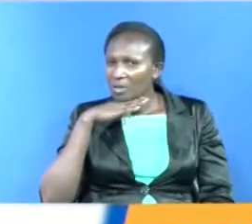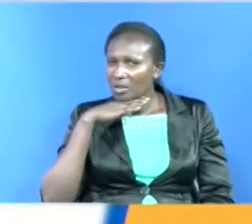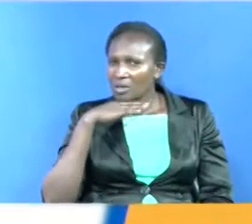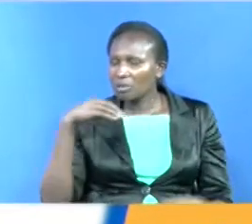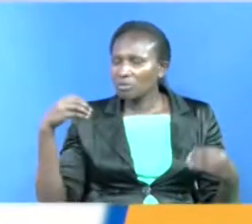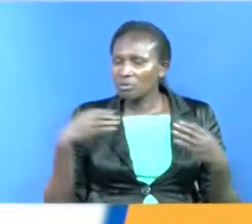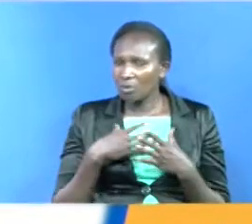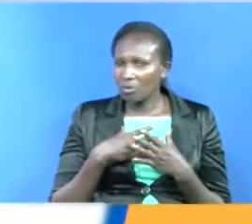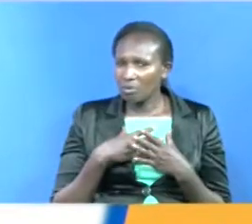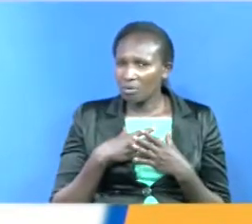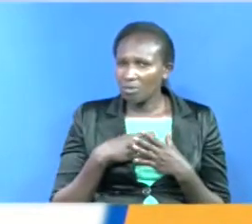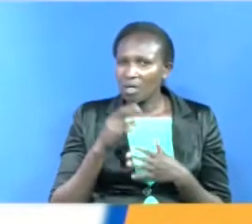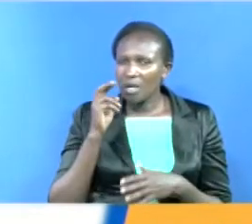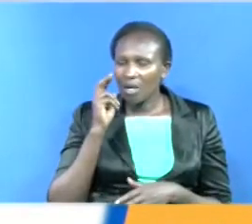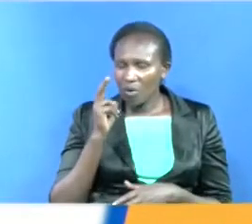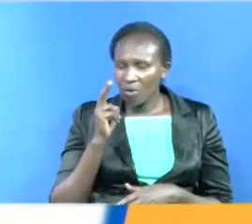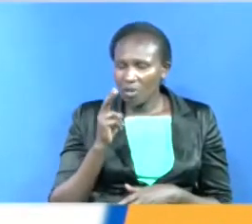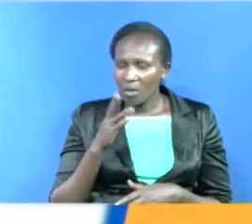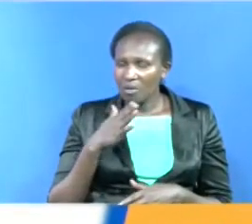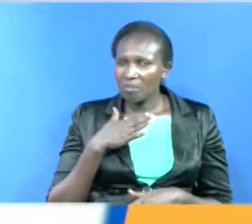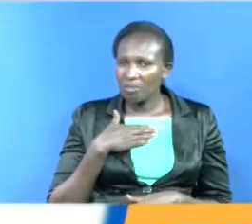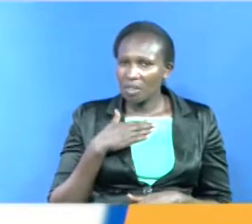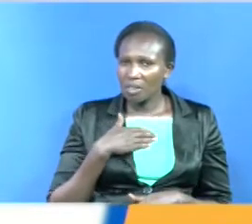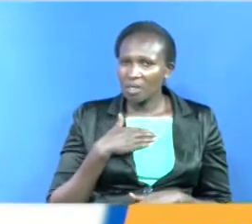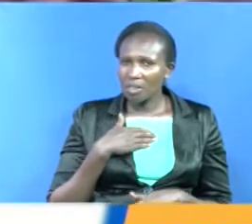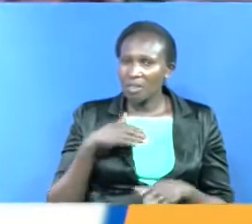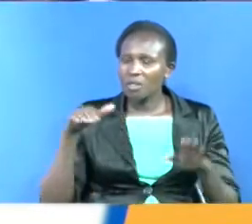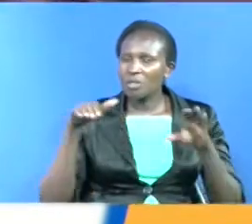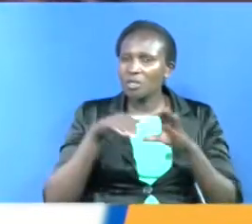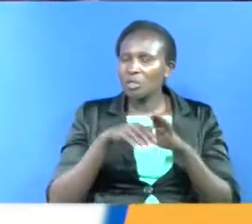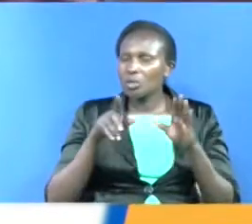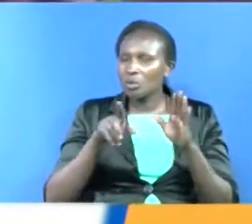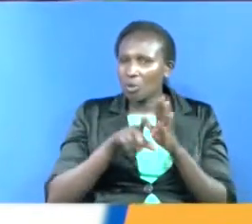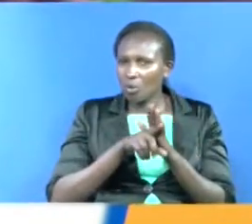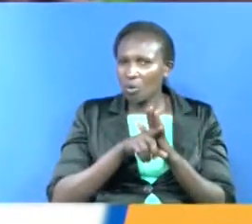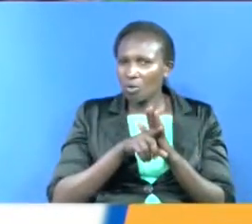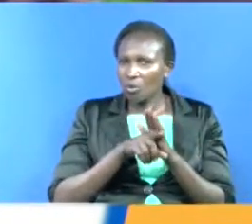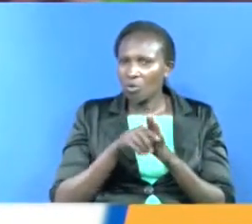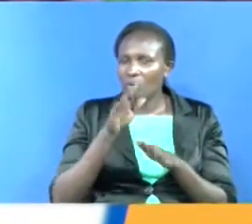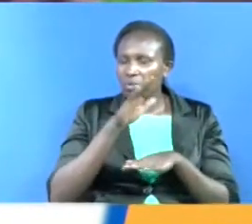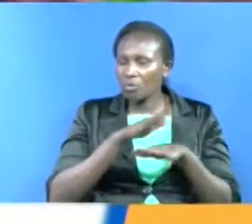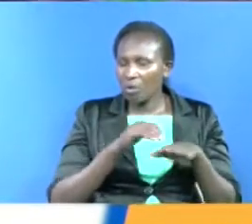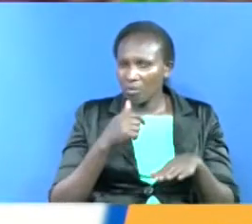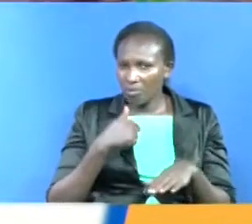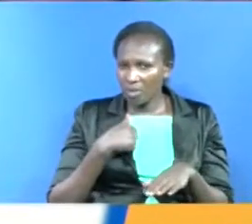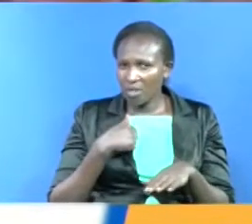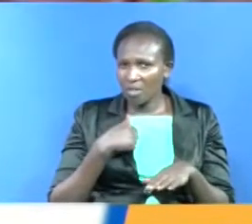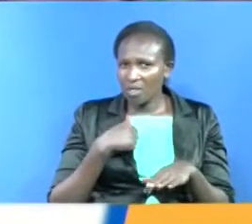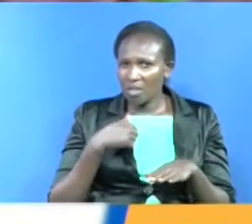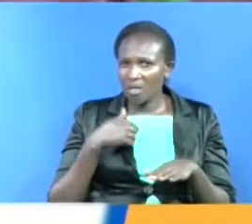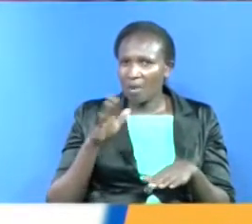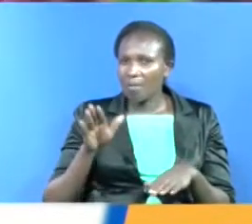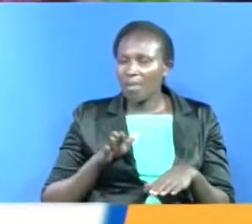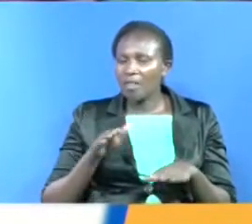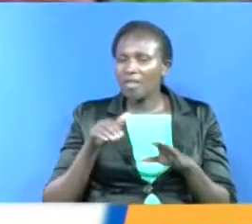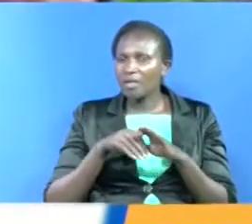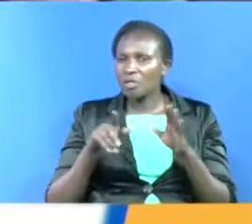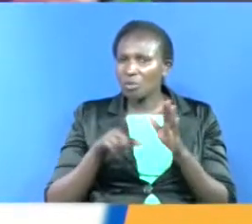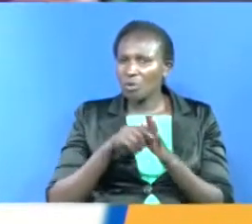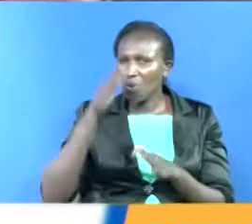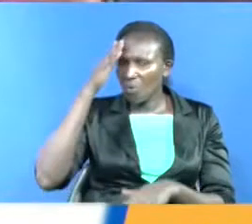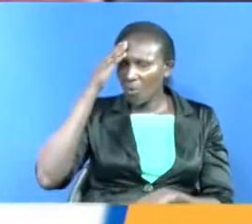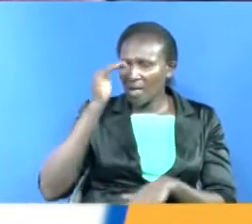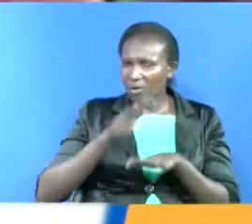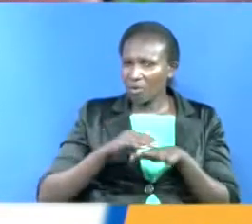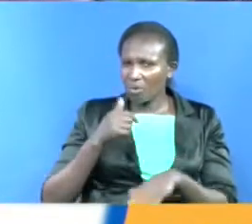shocked. Kaona shemeji yangu akikuja kuita mother-in-law, nikashangaa ni nini anakuja